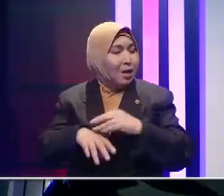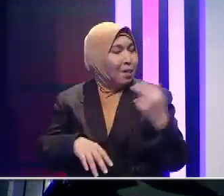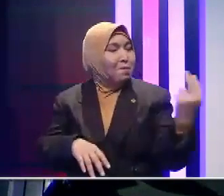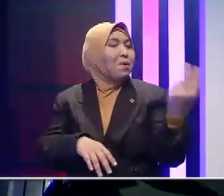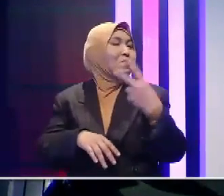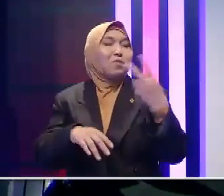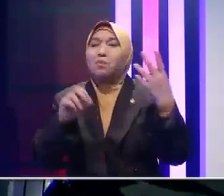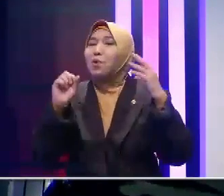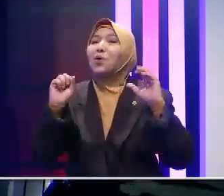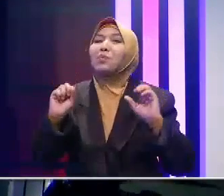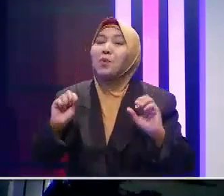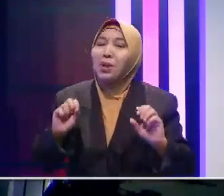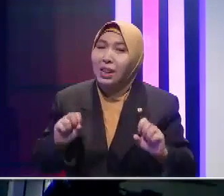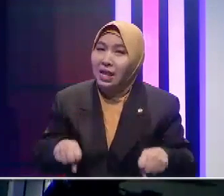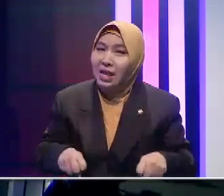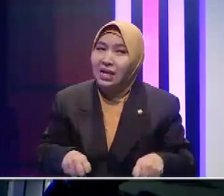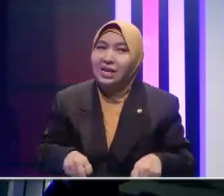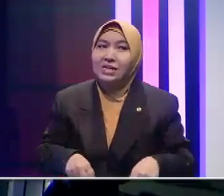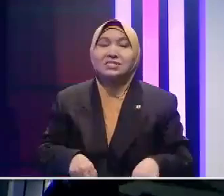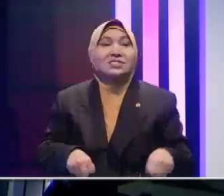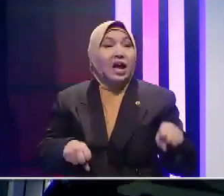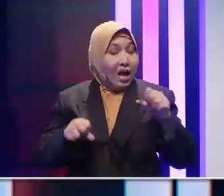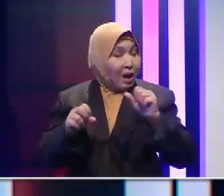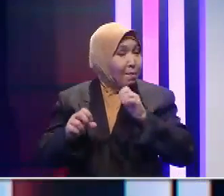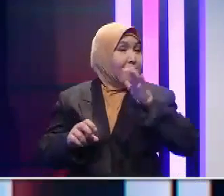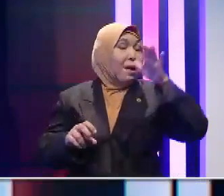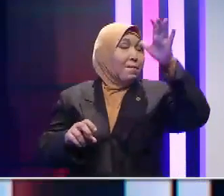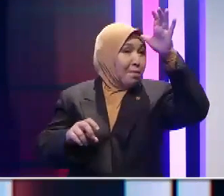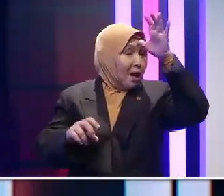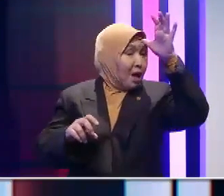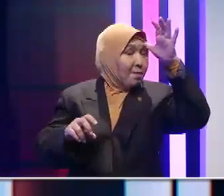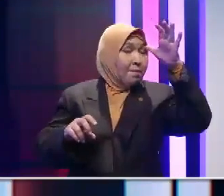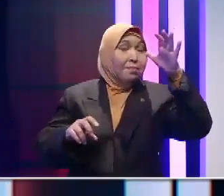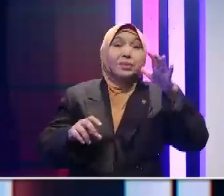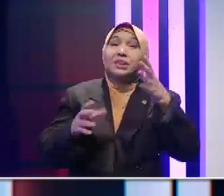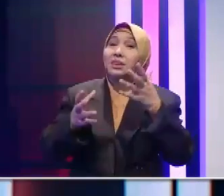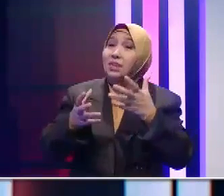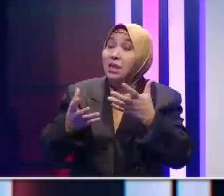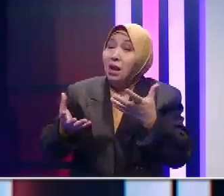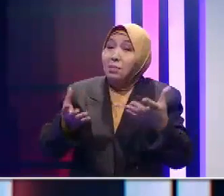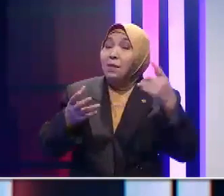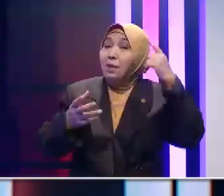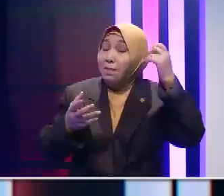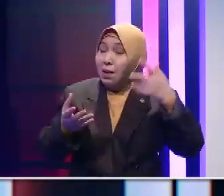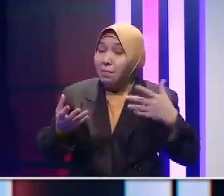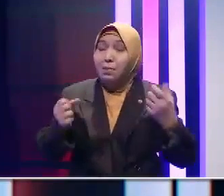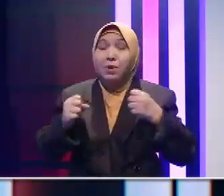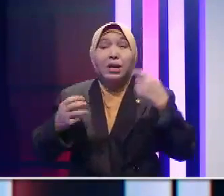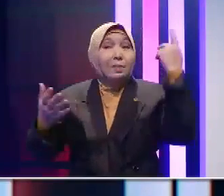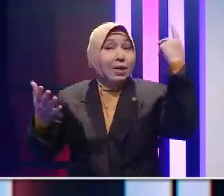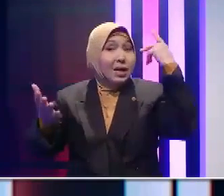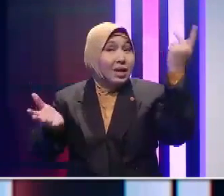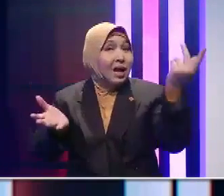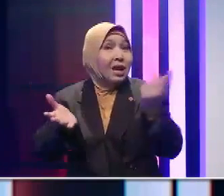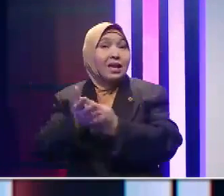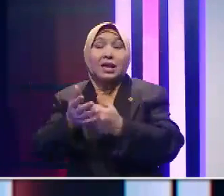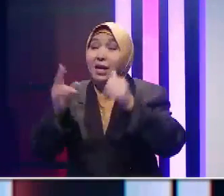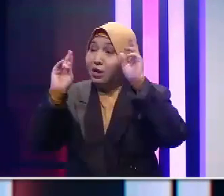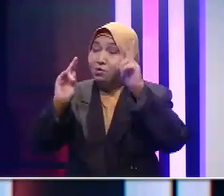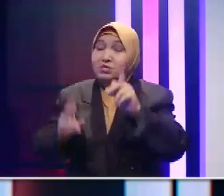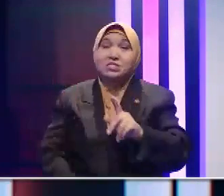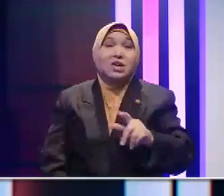gila-gila nanti. Kalau tuan-puan, ibu ayah nak mungkin kita boleh sedikit berkenalan dengan Ustaz Abdul Ghani